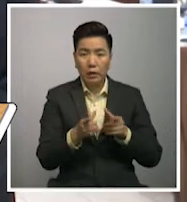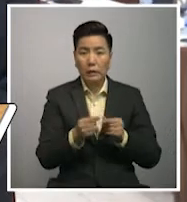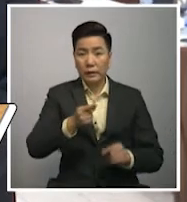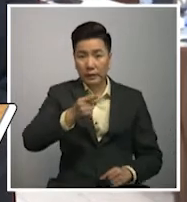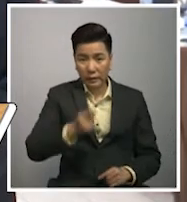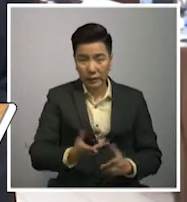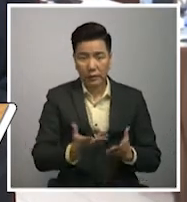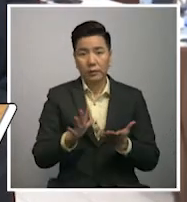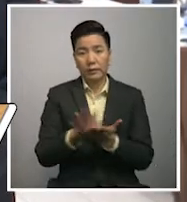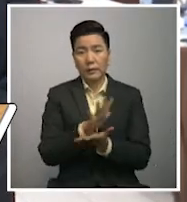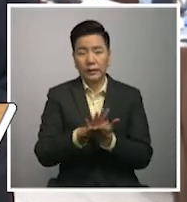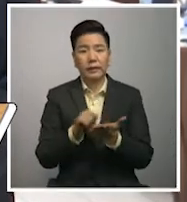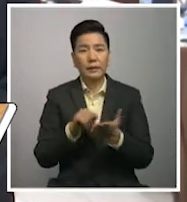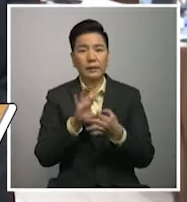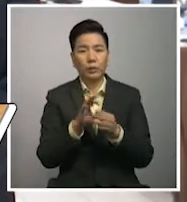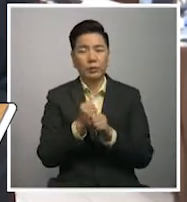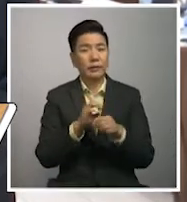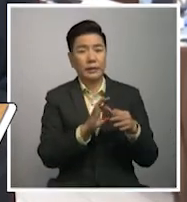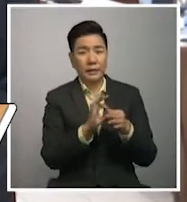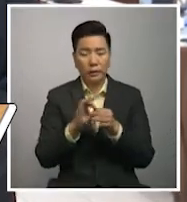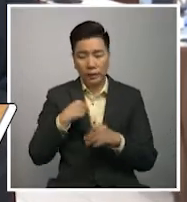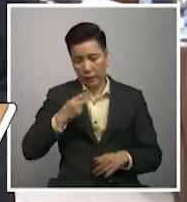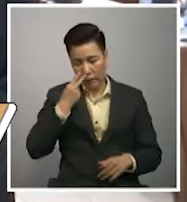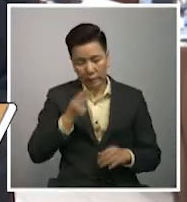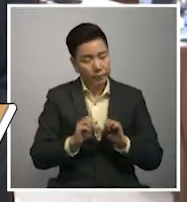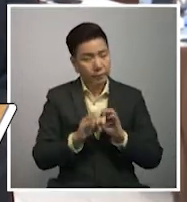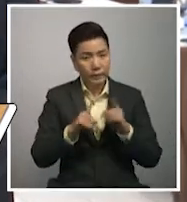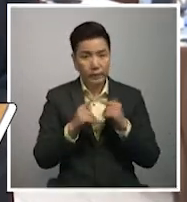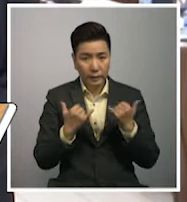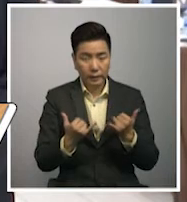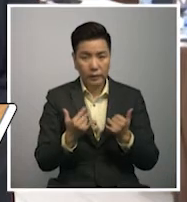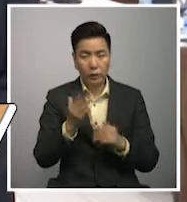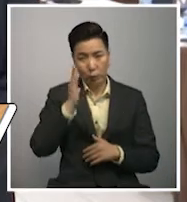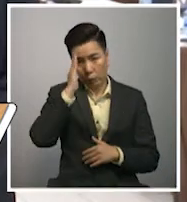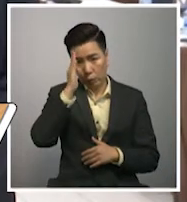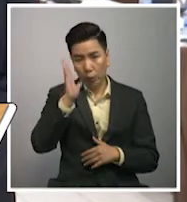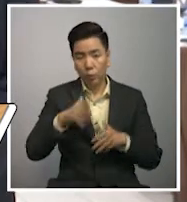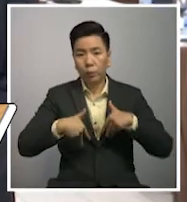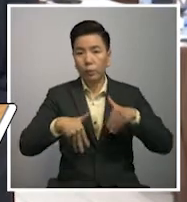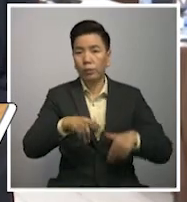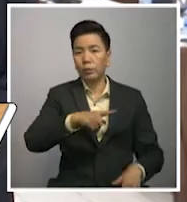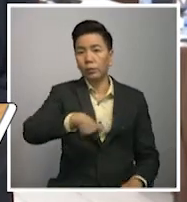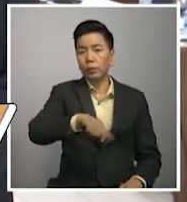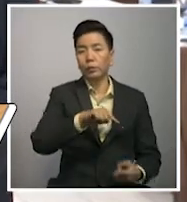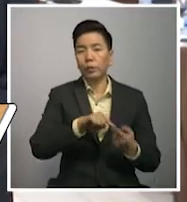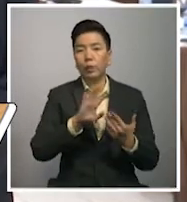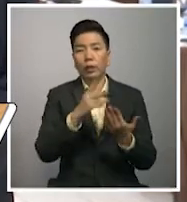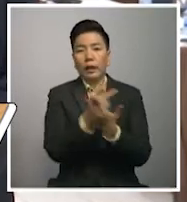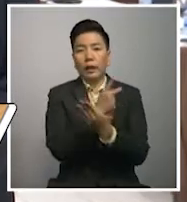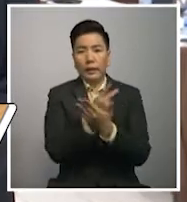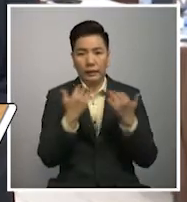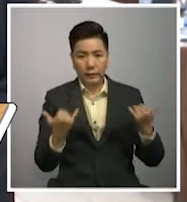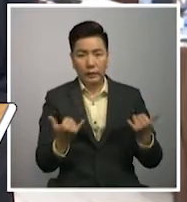งทั้งเอกสารประกอบแล้วนั้นเนี่ยเรามองเห็นภาพเลยว่าในไม่ช้าเนี่ยพี่น้องชาวเมืองจังหวัดก